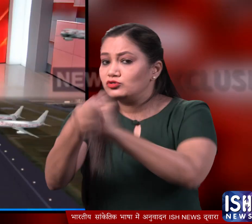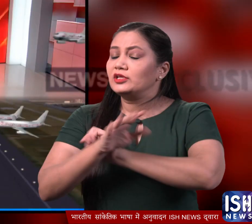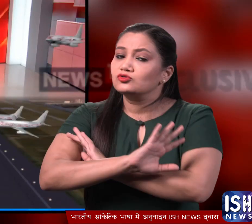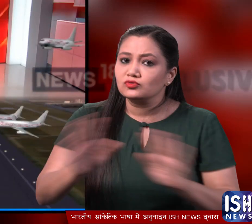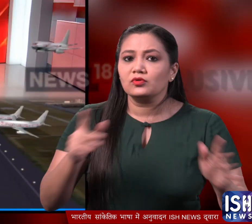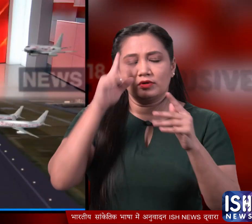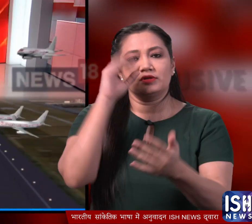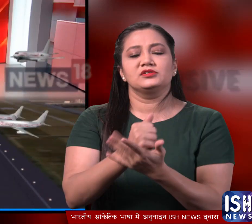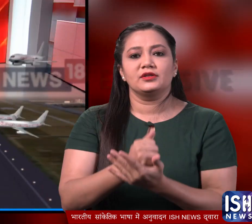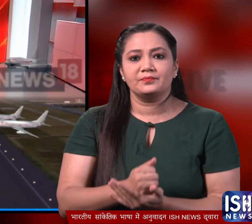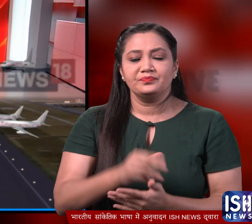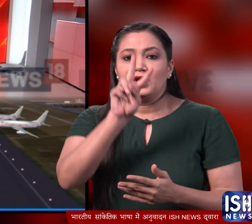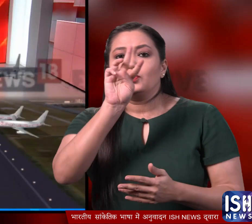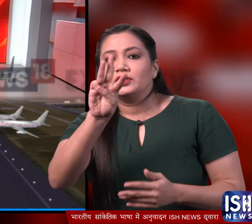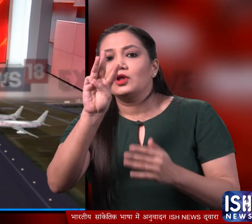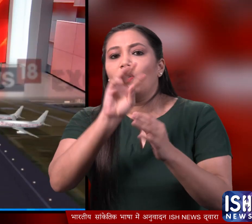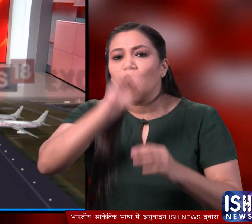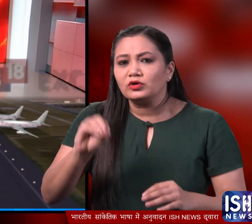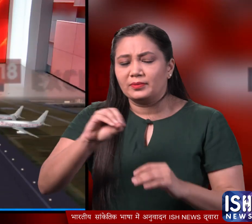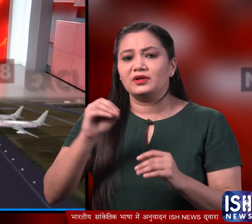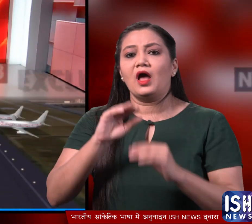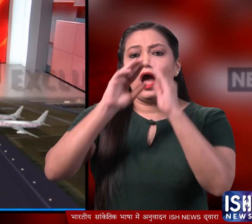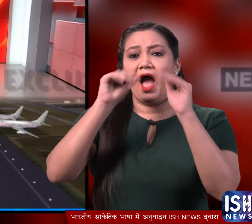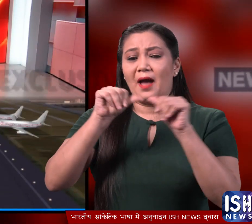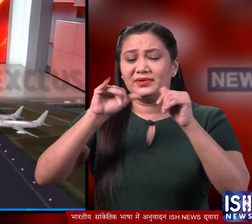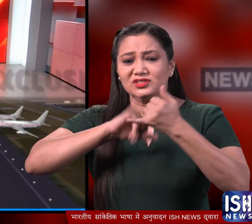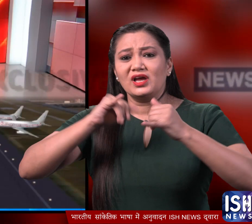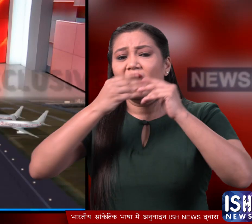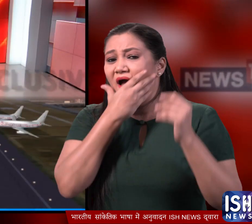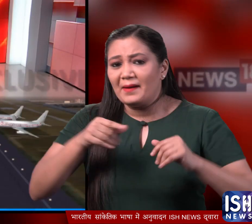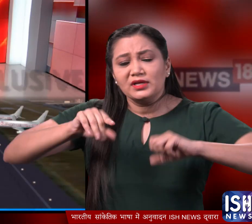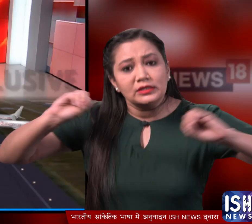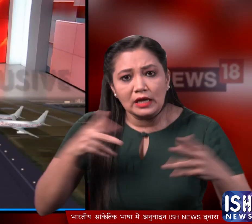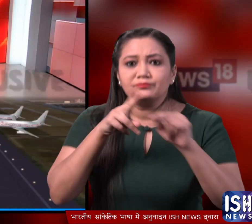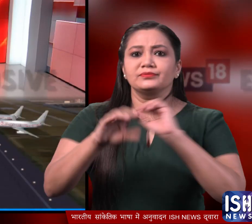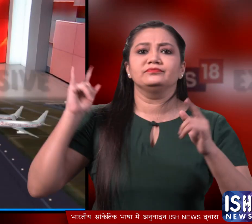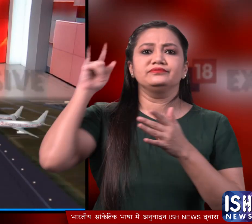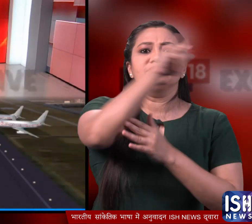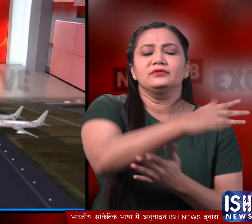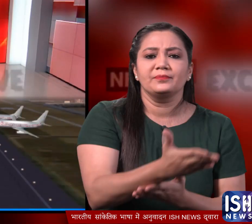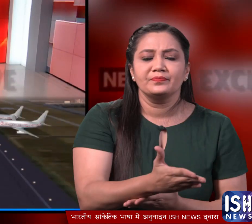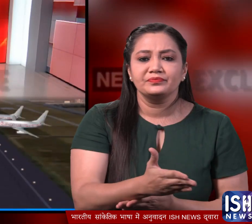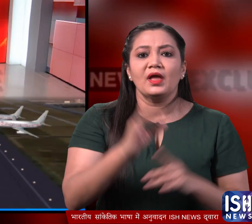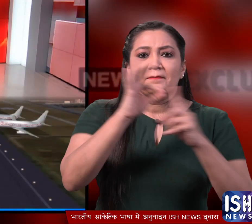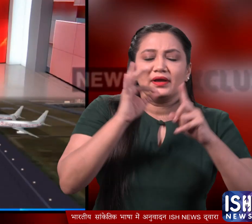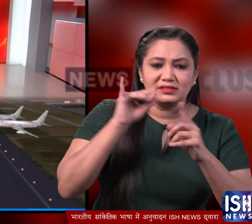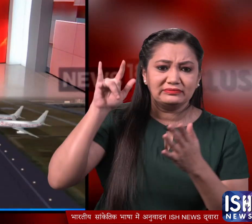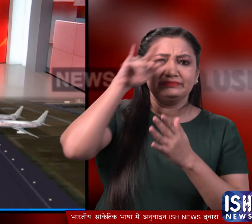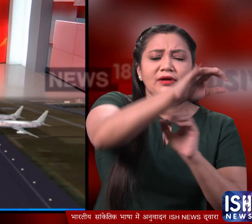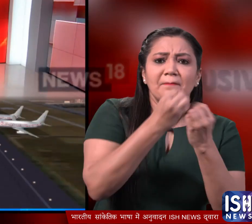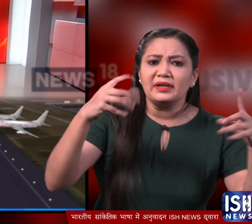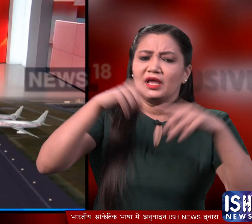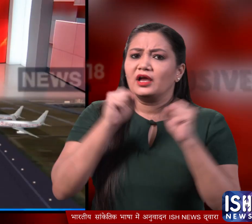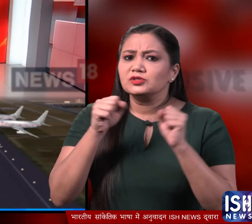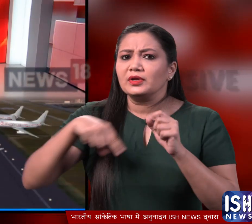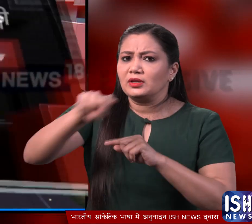ہونے دینے کا فیصلہ ہوا چونکہ 23 اکٹوبر کو ہی کیندری گریہ منتری امیت شاہ نے اس ہوای سیوا کی شروعات کی تھی اس لئے پاکستان کے رخ سے کشمیر